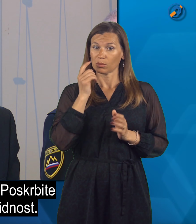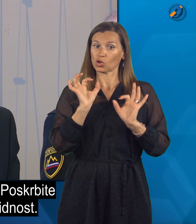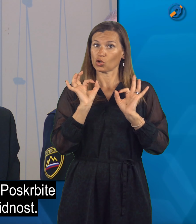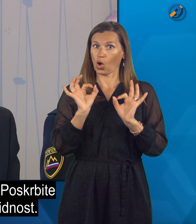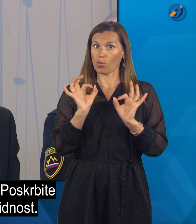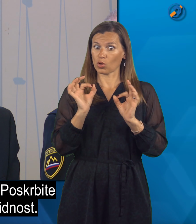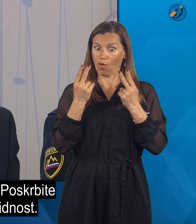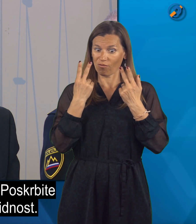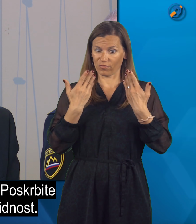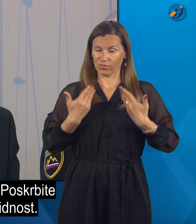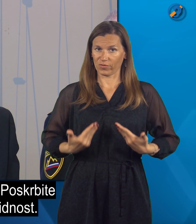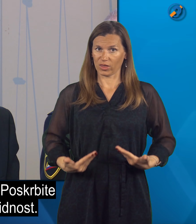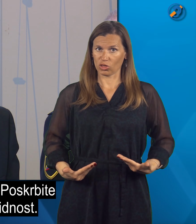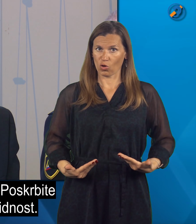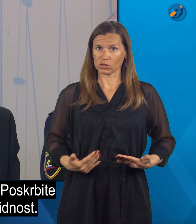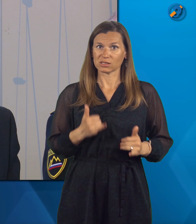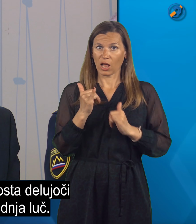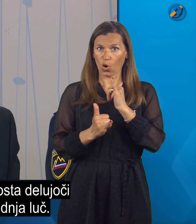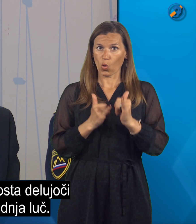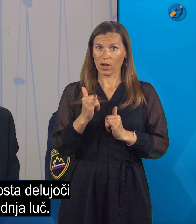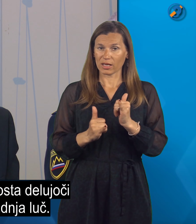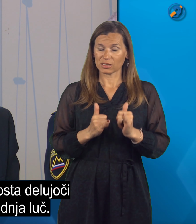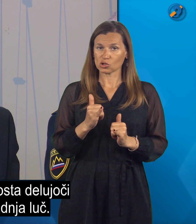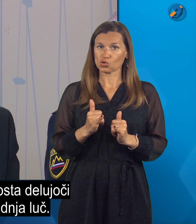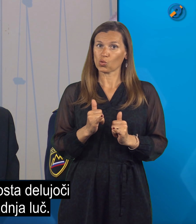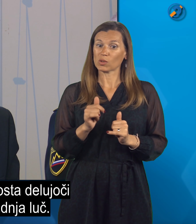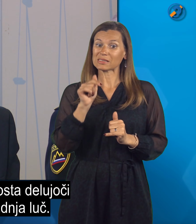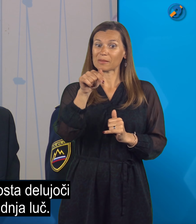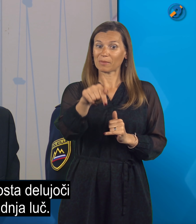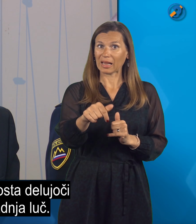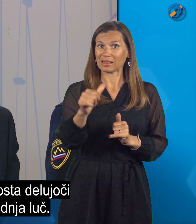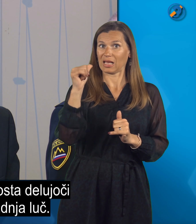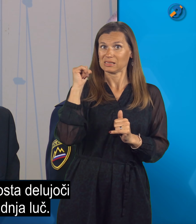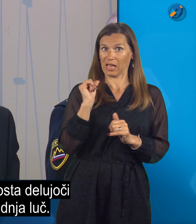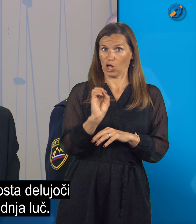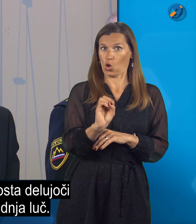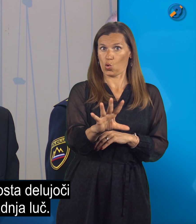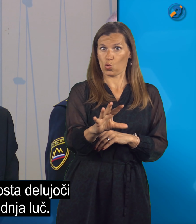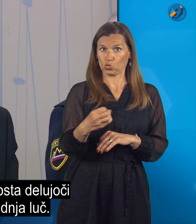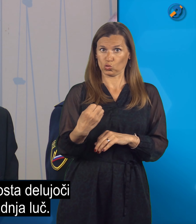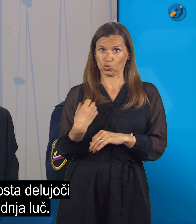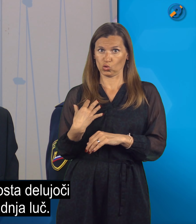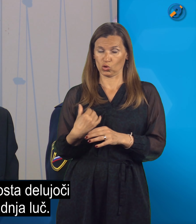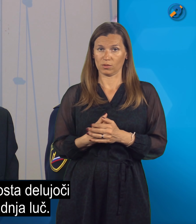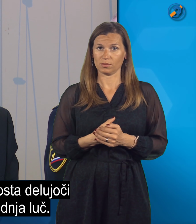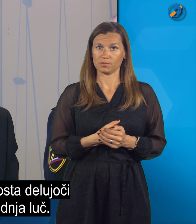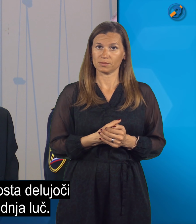Poskrbite za dobro vidnost. Na kolesu naj bosta delujoča sprednja in zadnja luč.